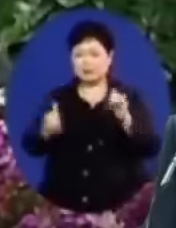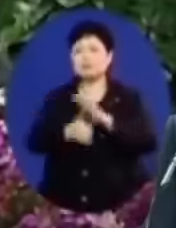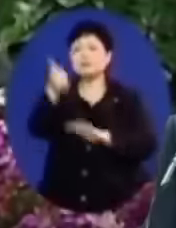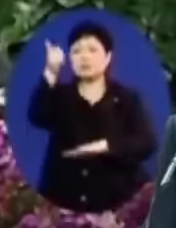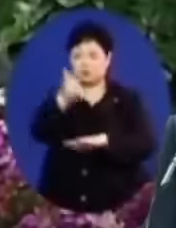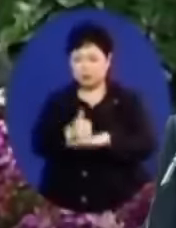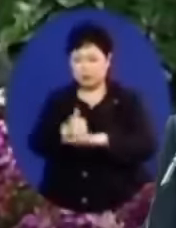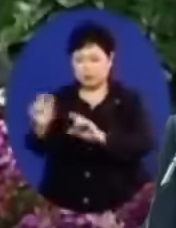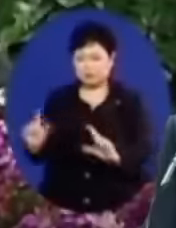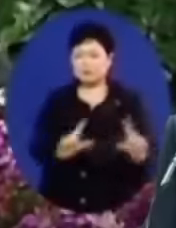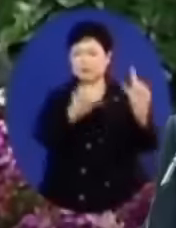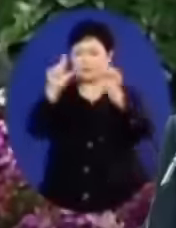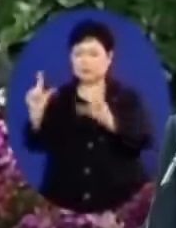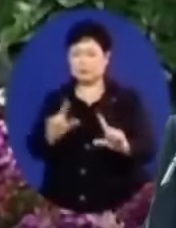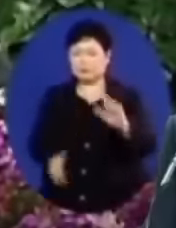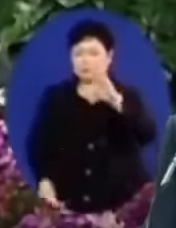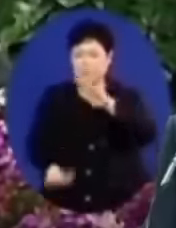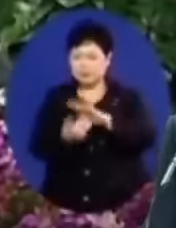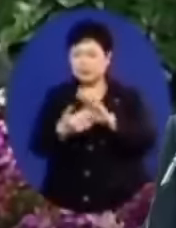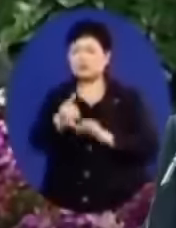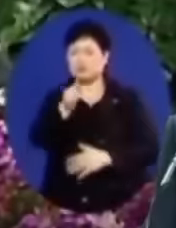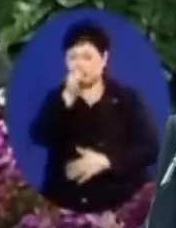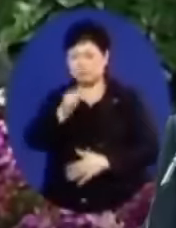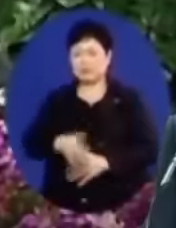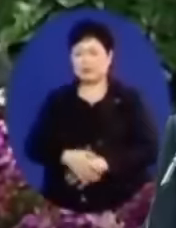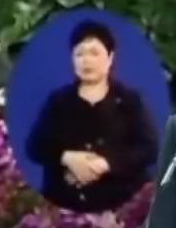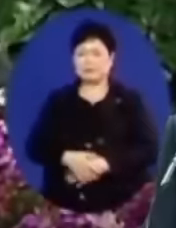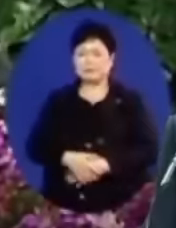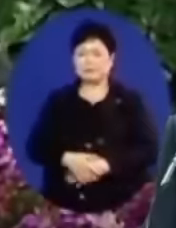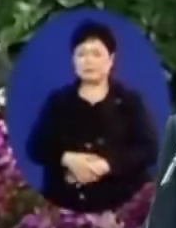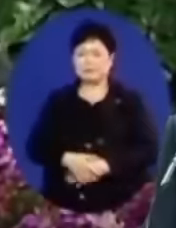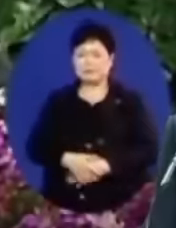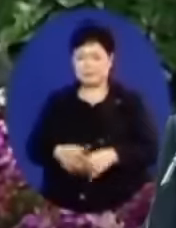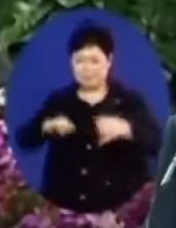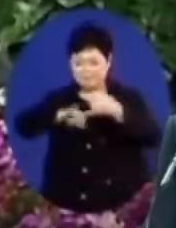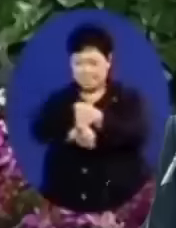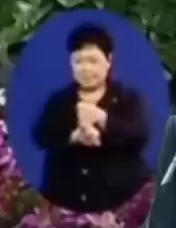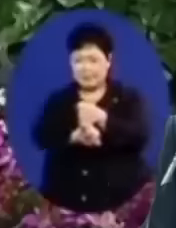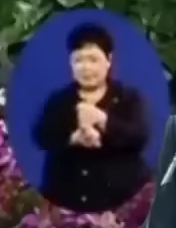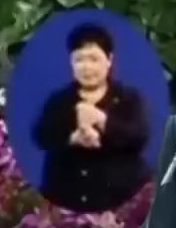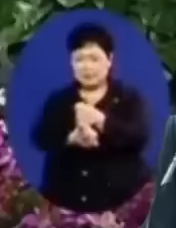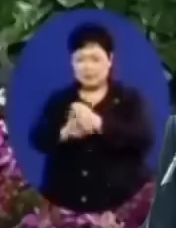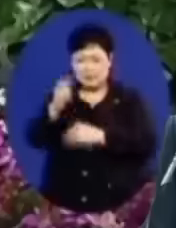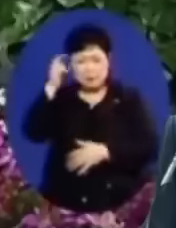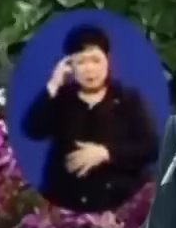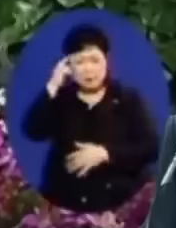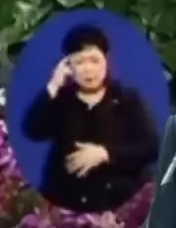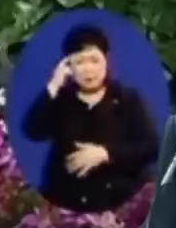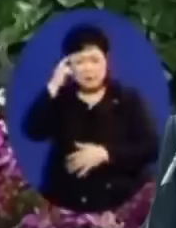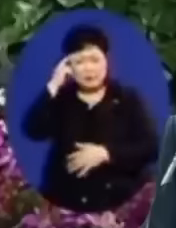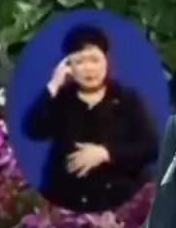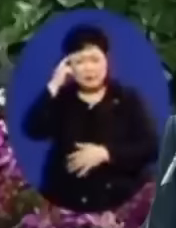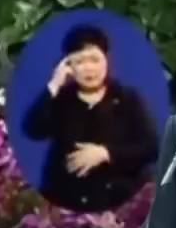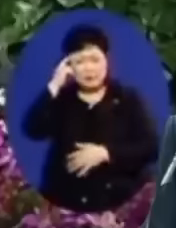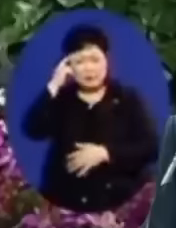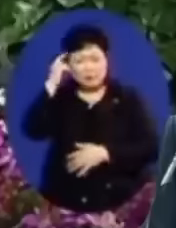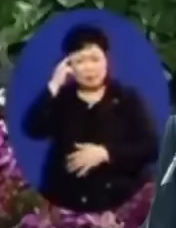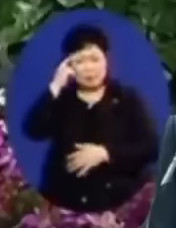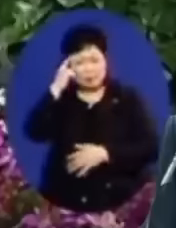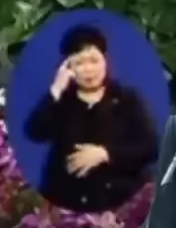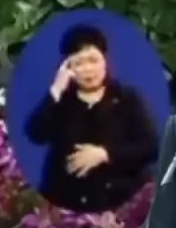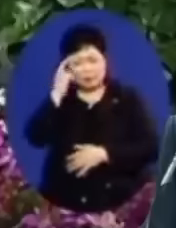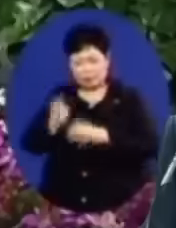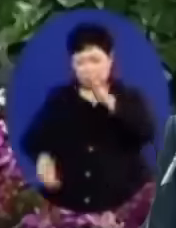성공하는 인생을 이룰 수가 있습니다. 반드시 머리가 천재적으로 좋아서 성공하는